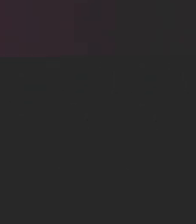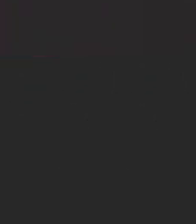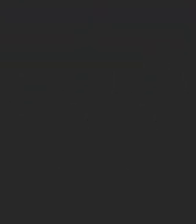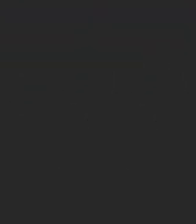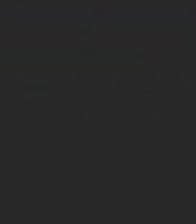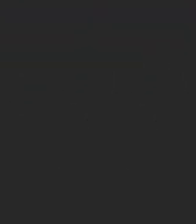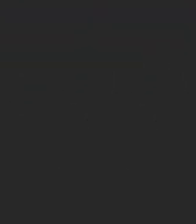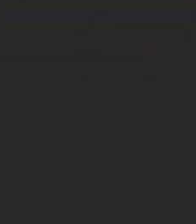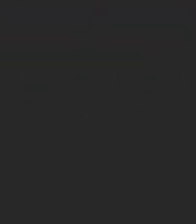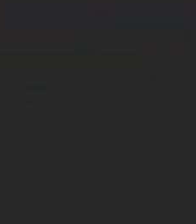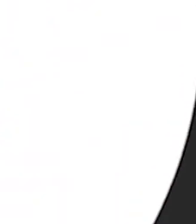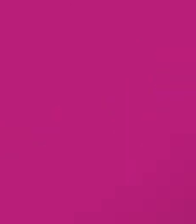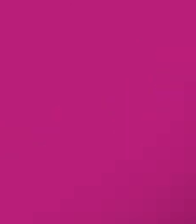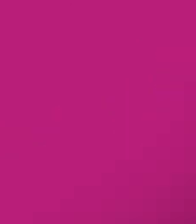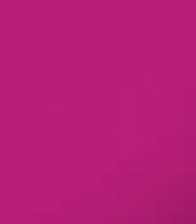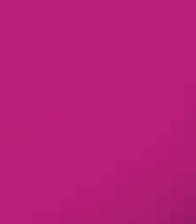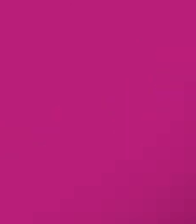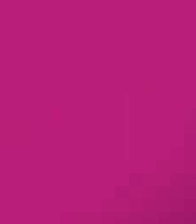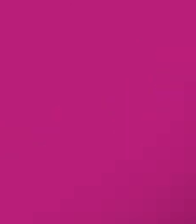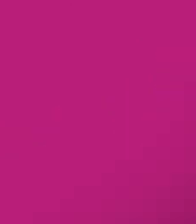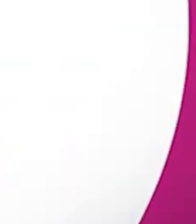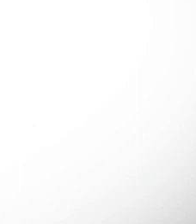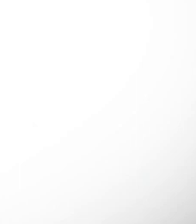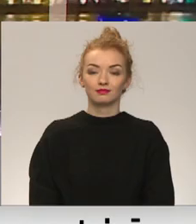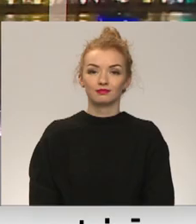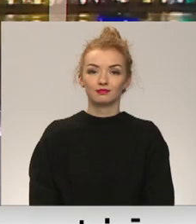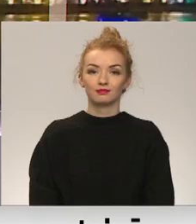Re! Viss ēters ir te!